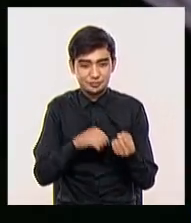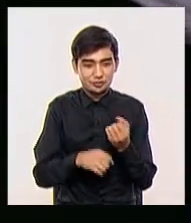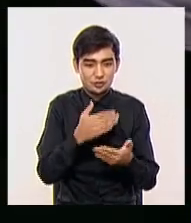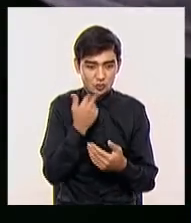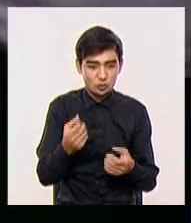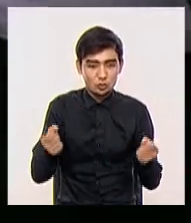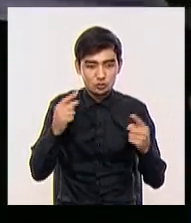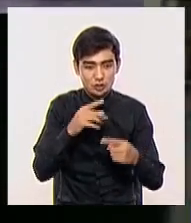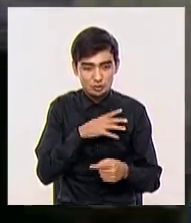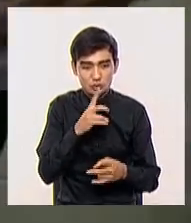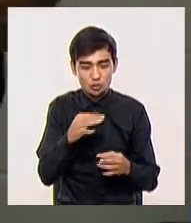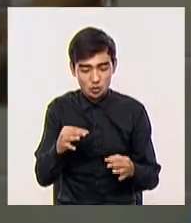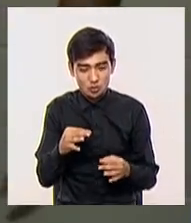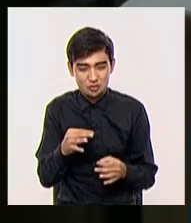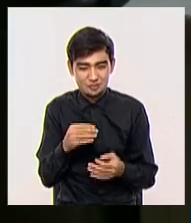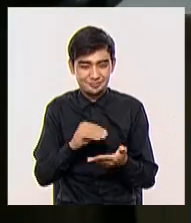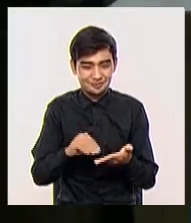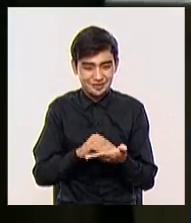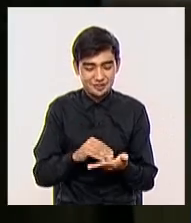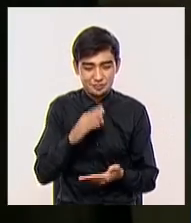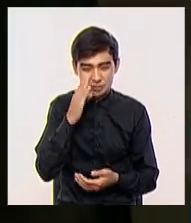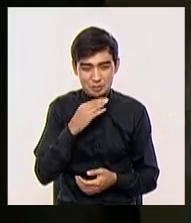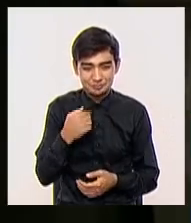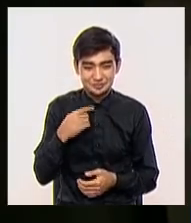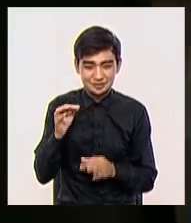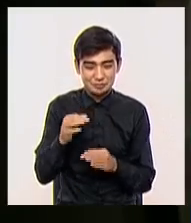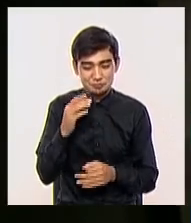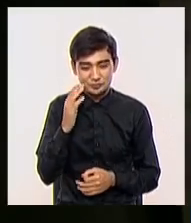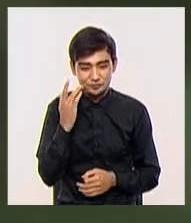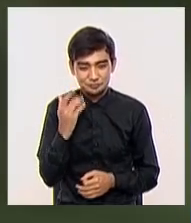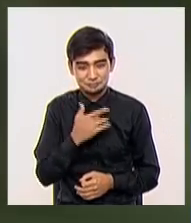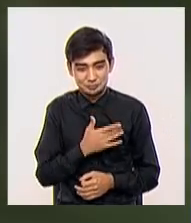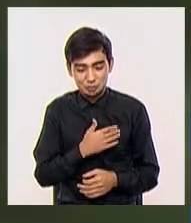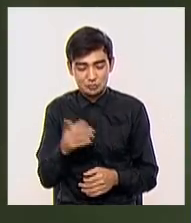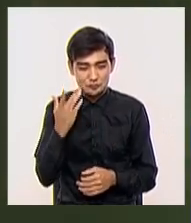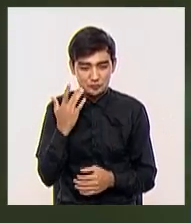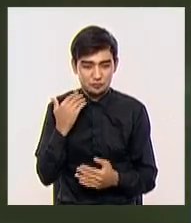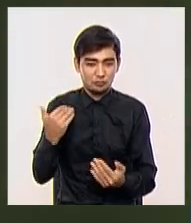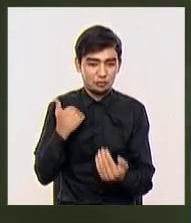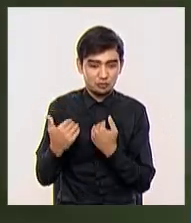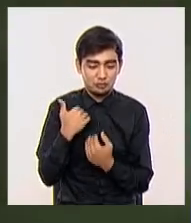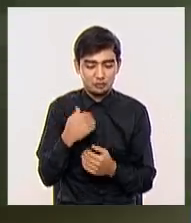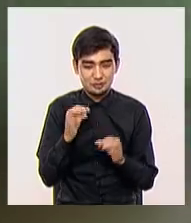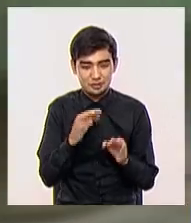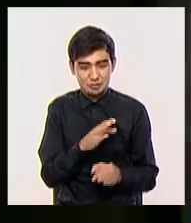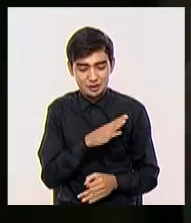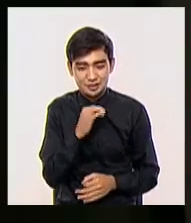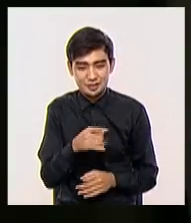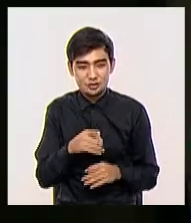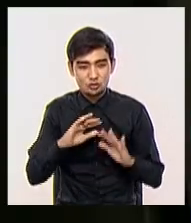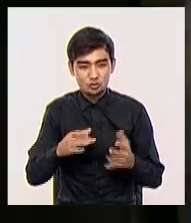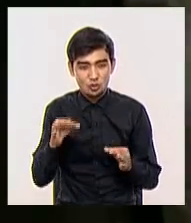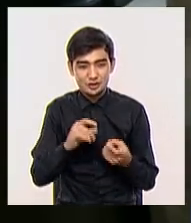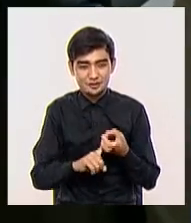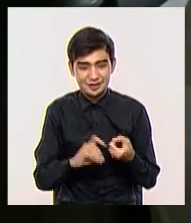болмағаны анықталыпты. Бірақ түсініктемеде әкем деп жүрген адамның өзін аймалап, қолын жүгірткенін айтқан. Осы жағдайға